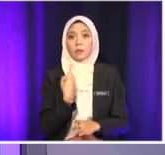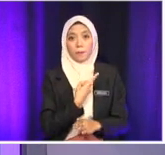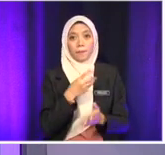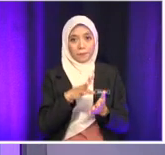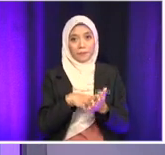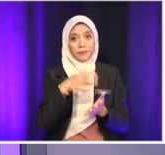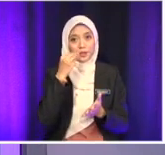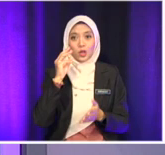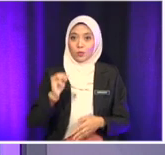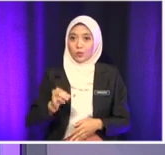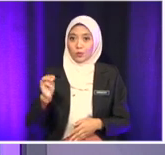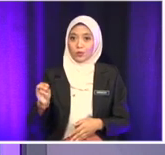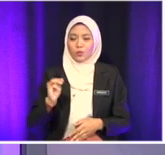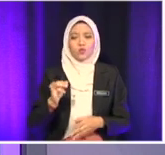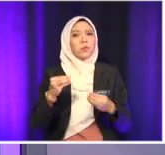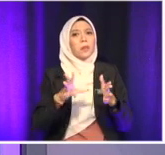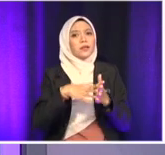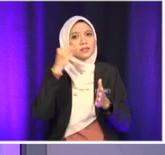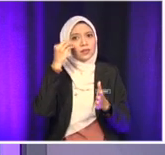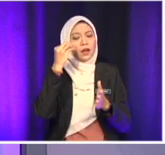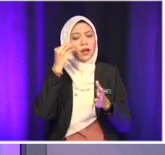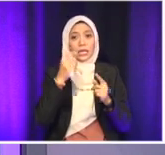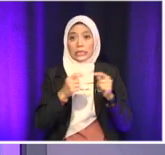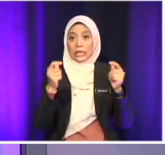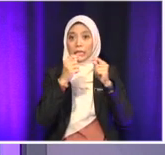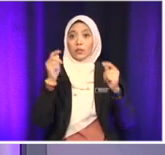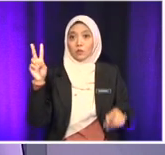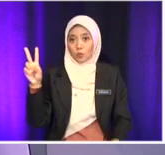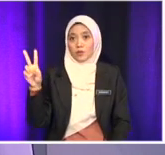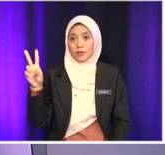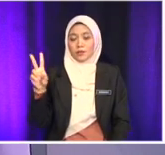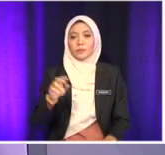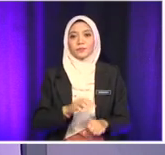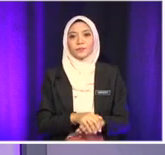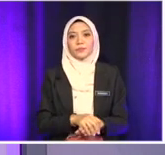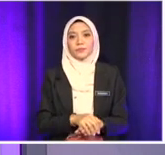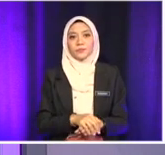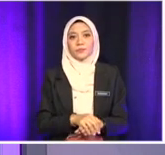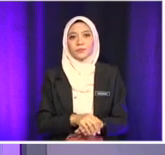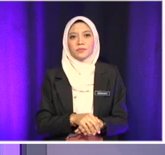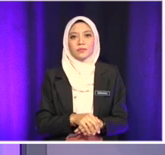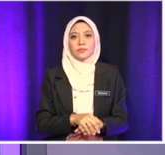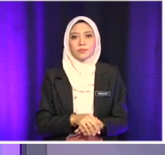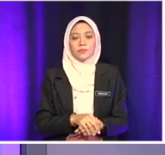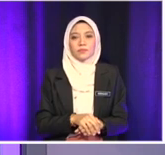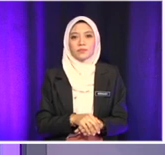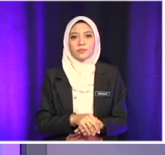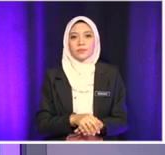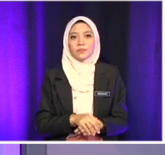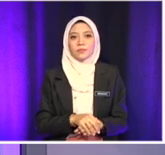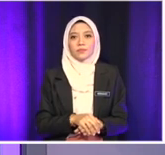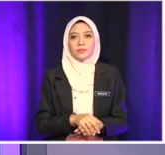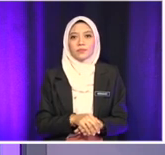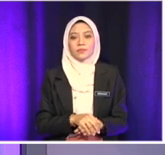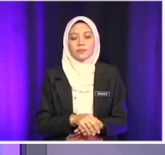belajar semasa tingkatan Duo eh tiga jenis transformasi yaitu kita sudah belajar putaran translasi dan